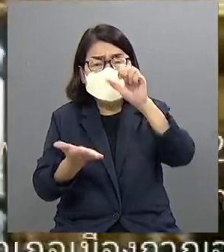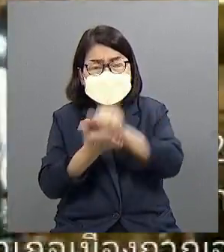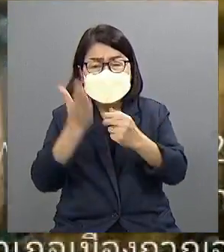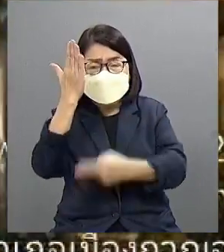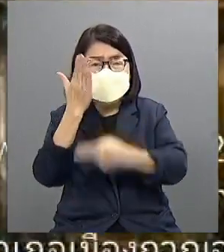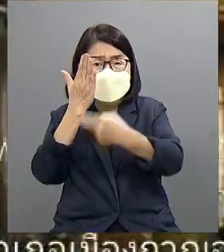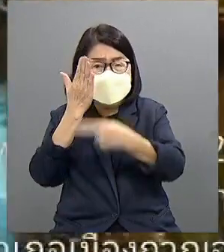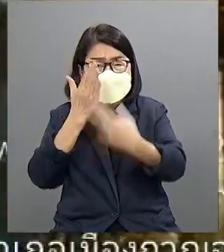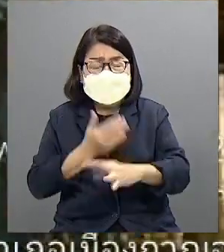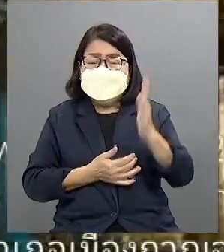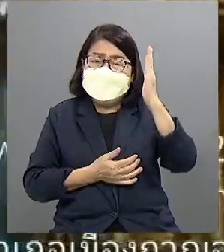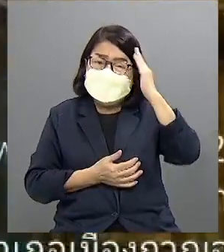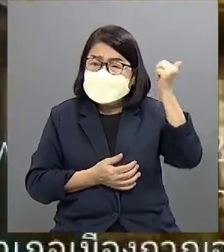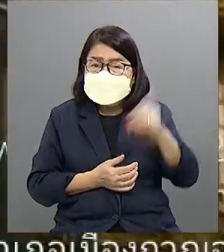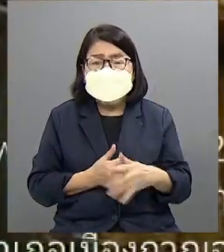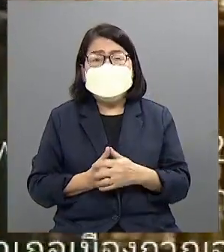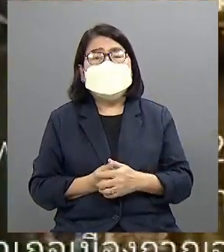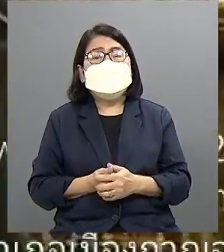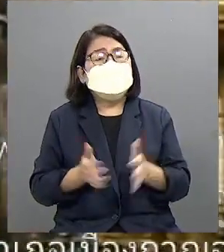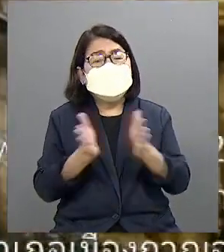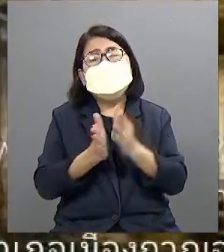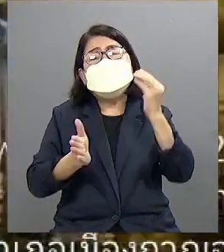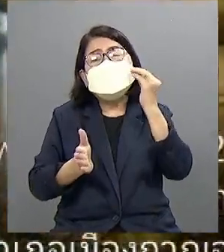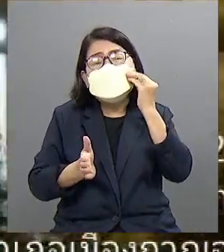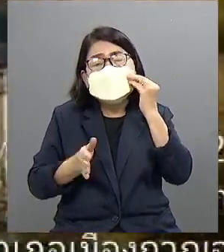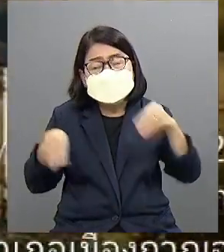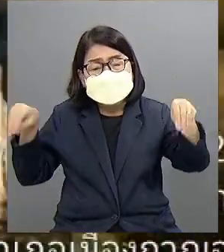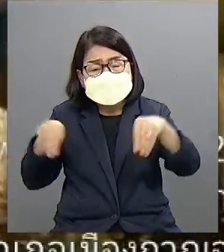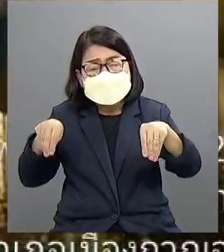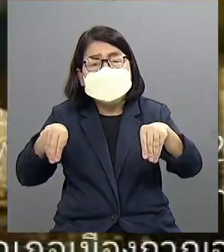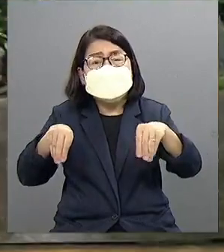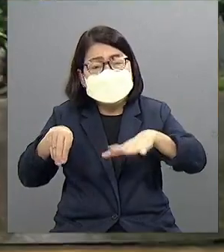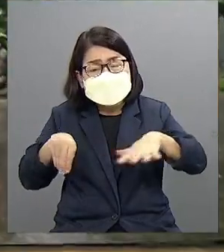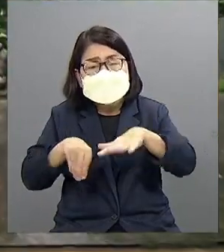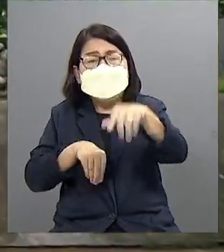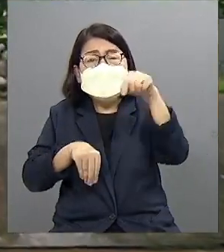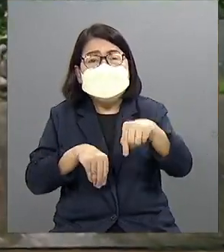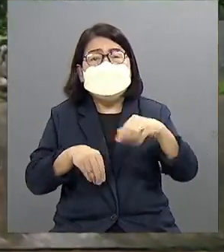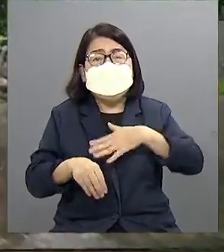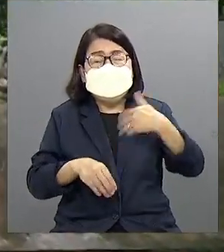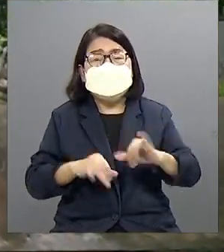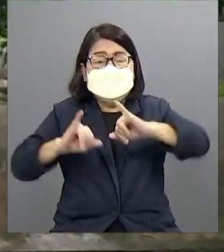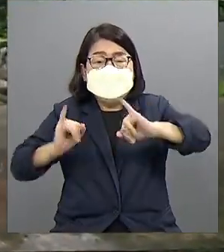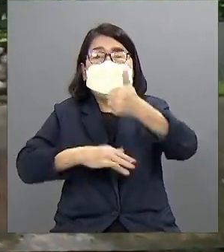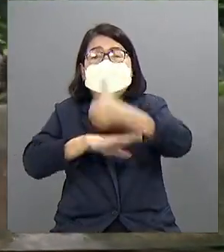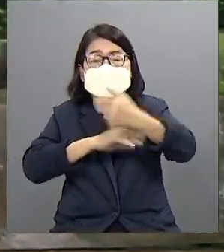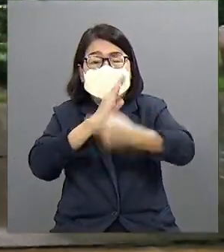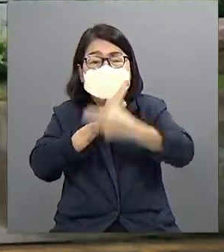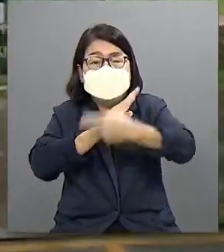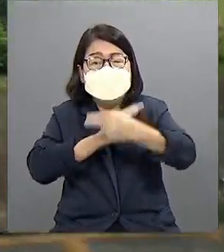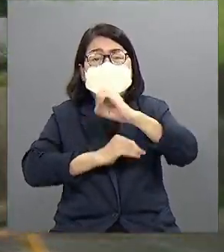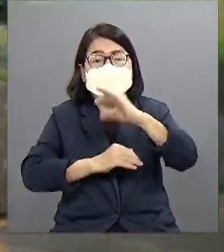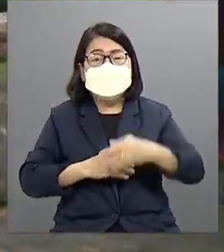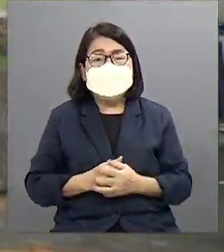รวมถึงชาวบ้านนักเรียนนักศึกษาที่อยู่ใกล้กับสะพานข้ามแม่น้ำแควค่ะคือเจ้าของรีสอร์ทเนี่ยเขาบอกว่านี่เป็นปัญห